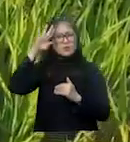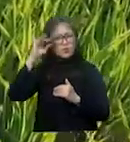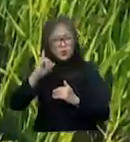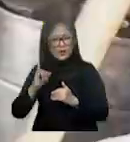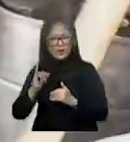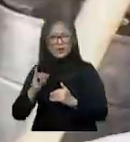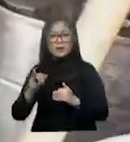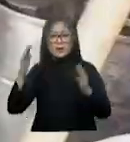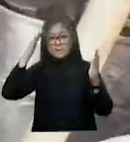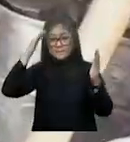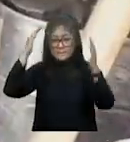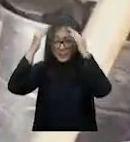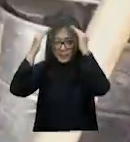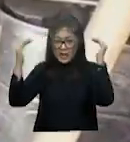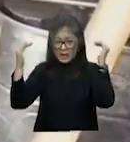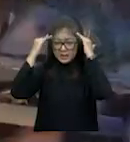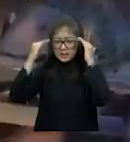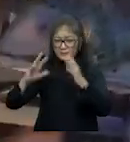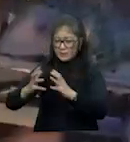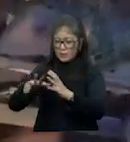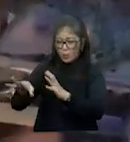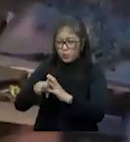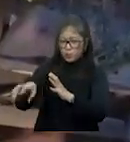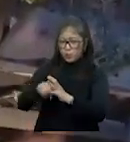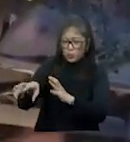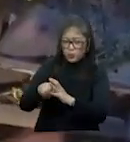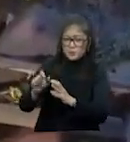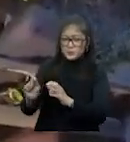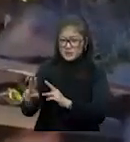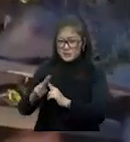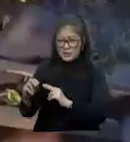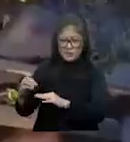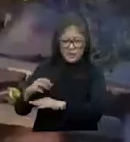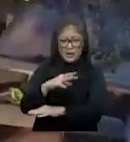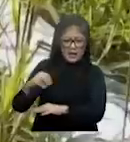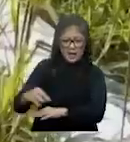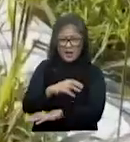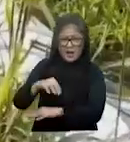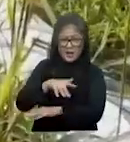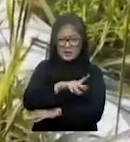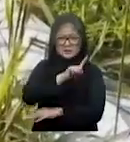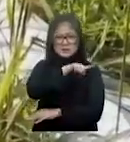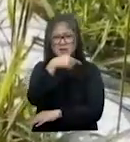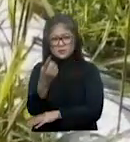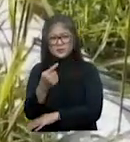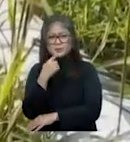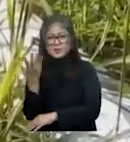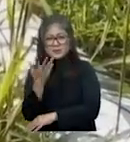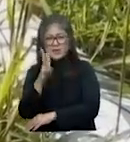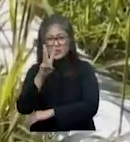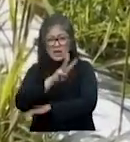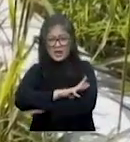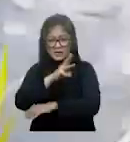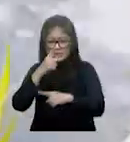terpaksa menggunakan pompa air untuk mengaliri sawah. Penggunaan pompa pun lebih sering. Jika sebelumnya pompa digunakan 3 hari sekali, kini